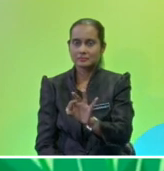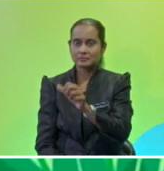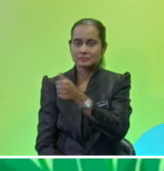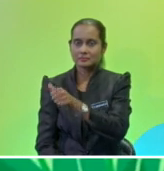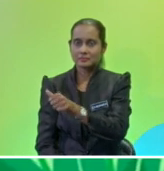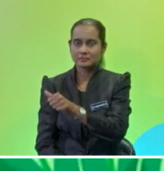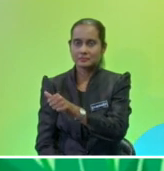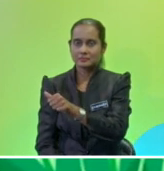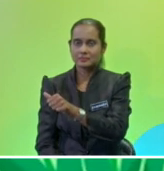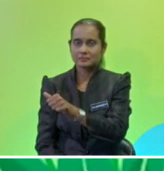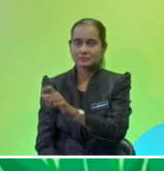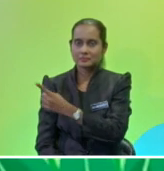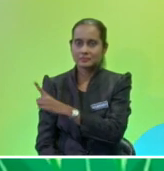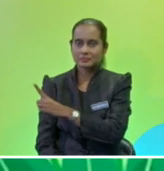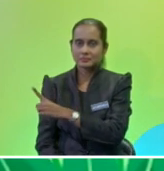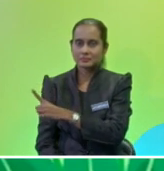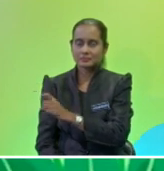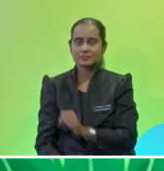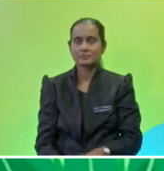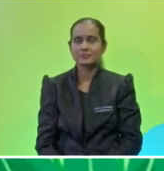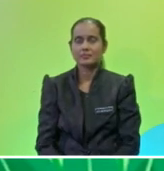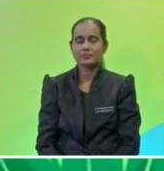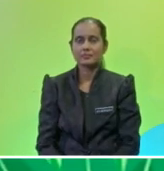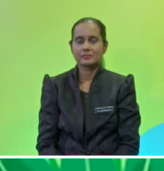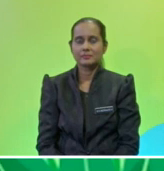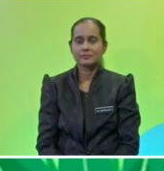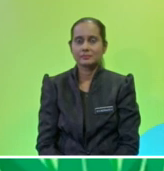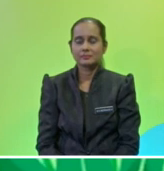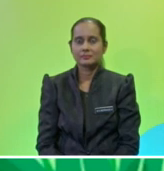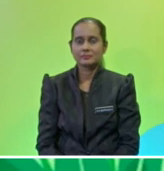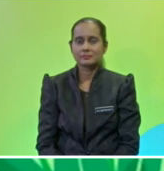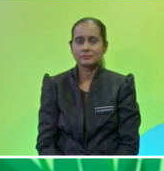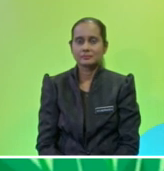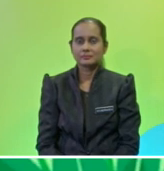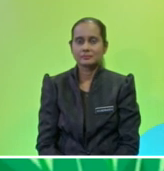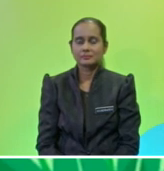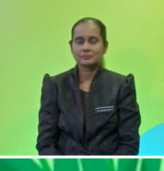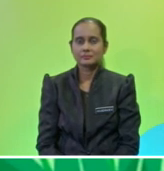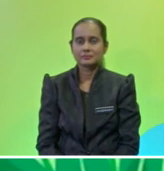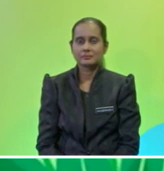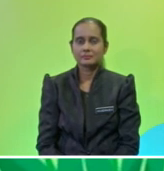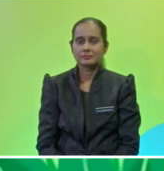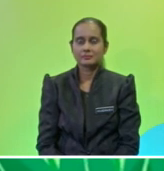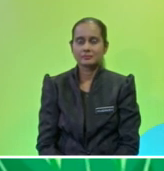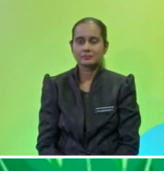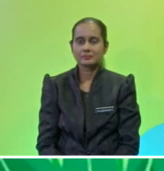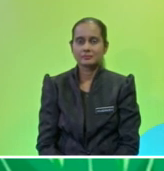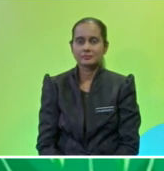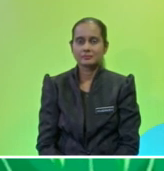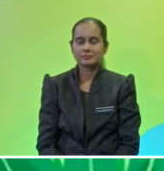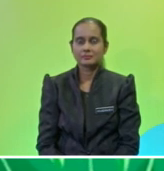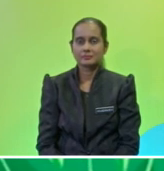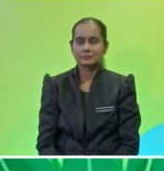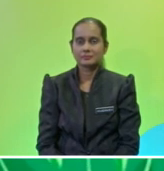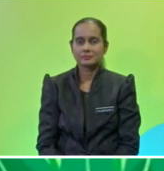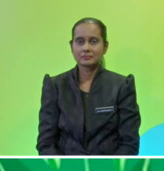10 11 ego 11 11 masih banyak